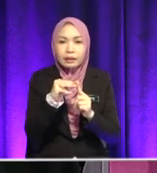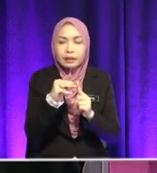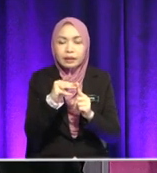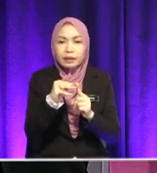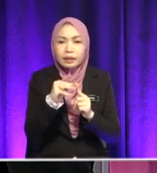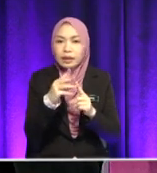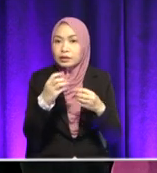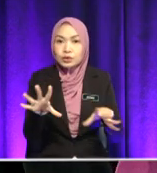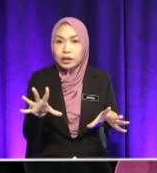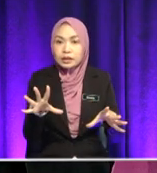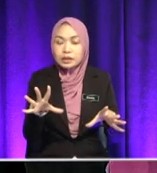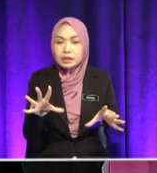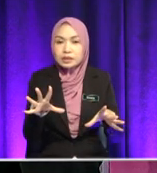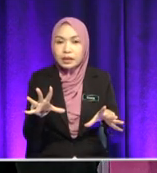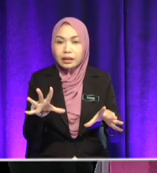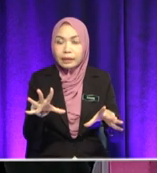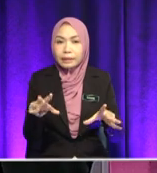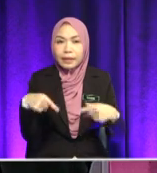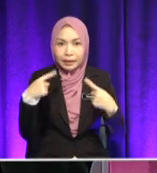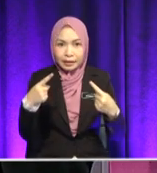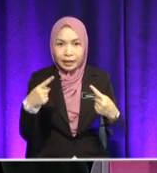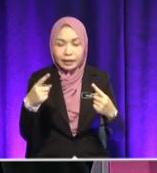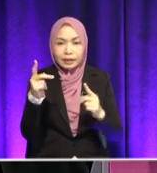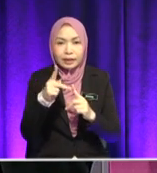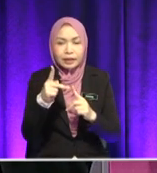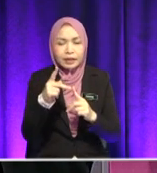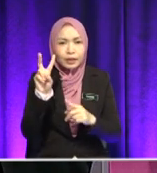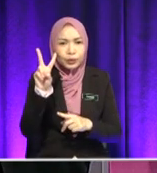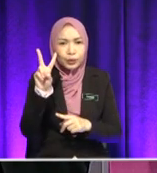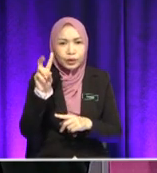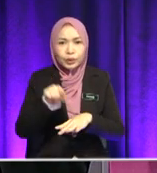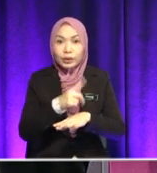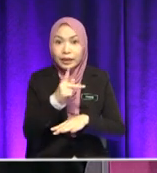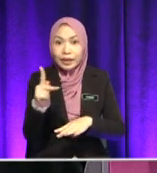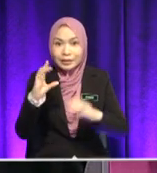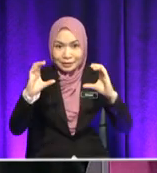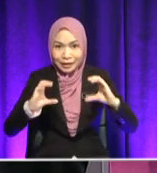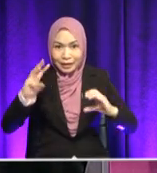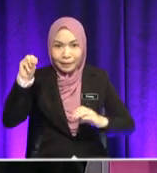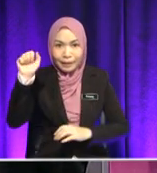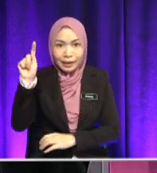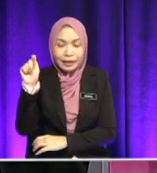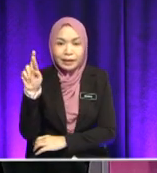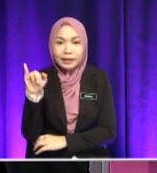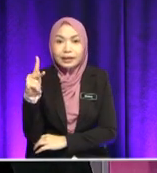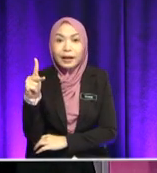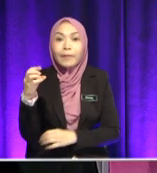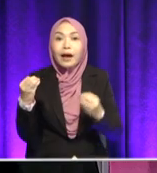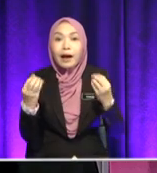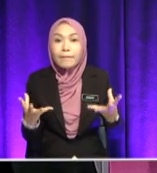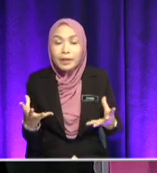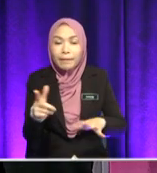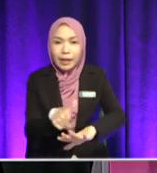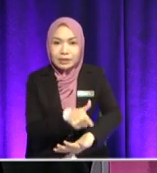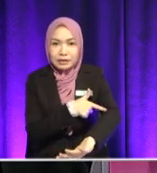yang kedua yang kedua menggunakan kaidah matrik ya Berapakah panjang wayo untuk satu